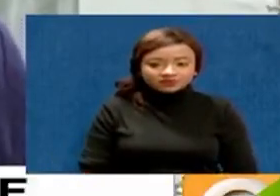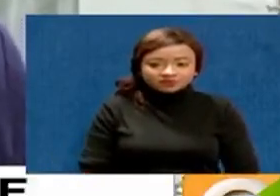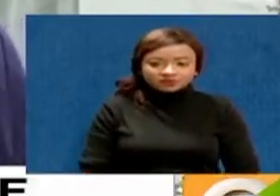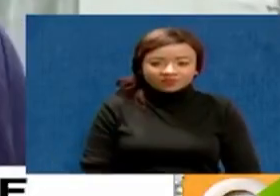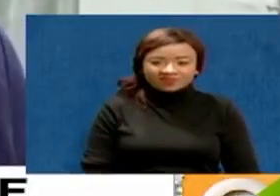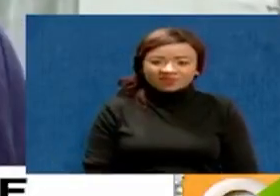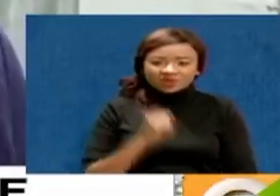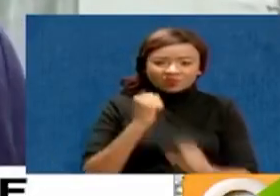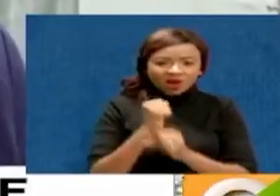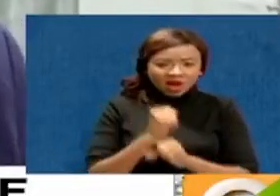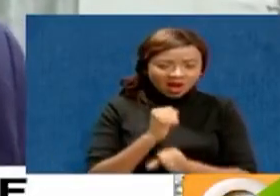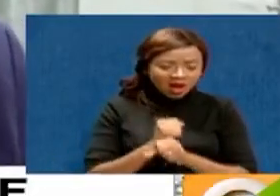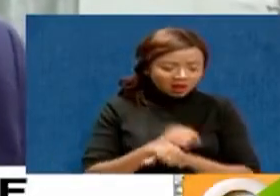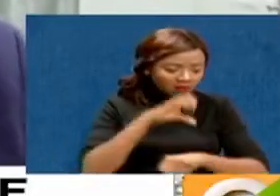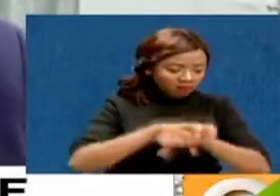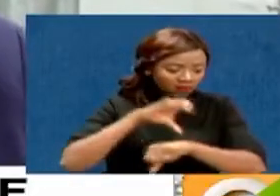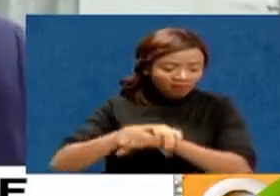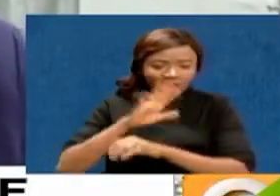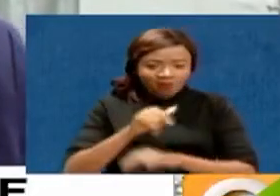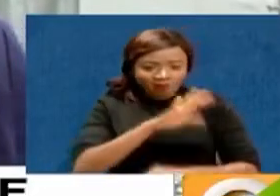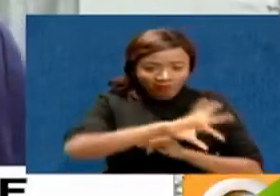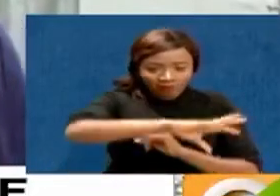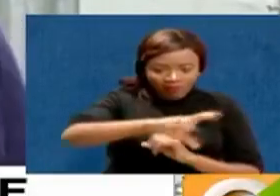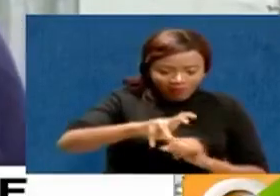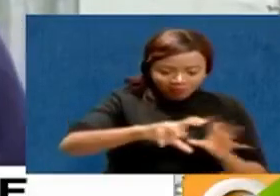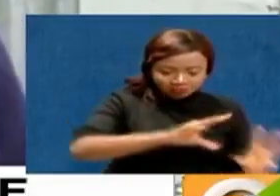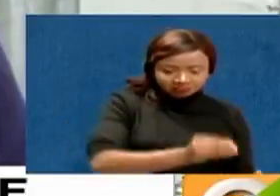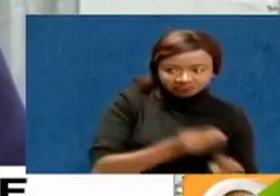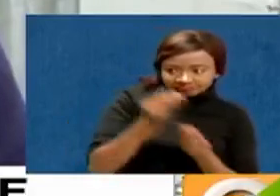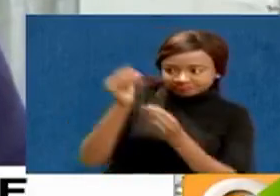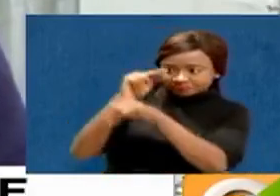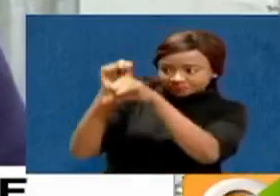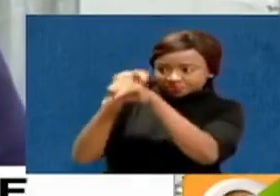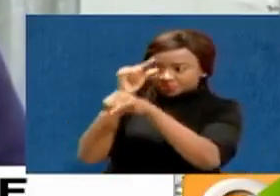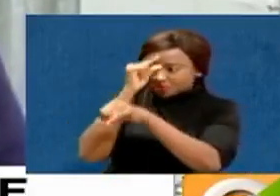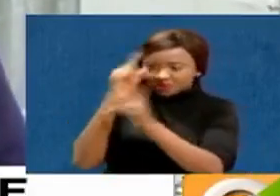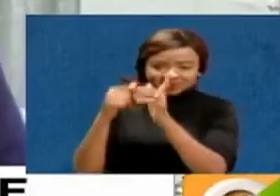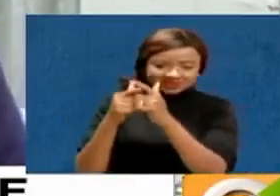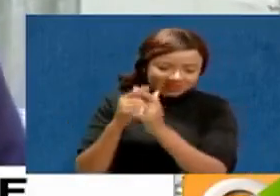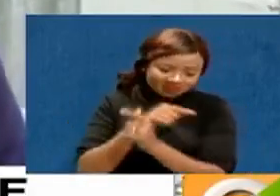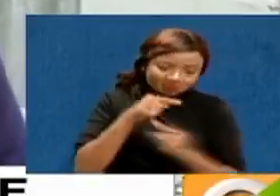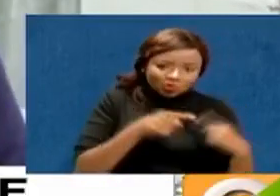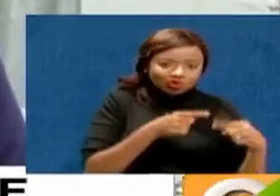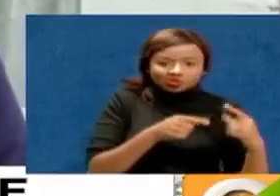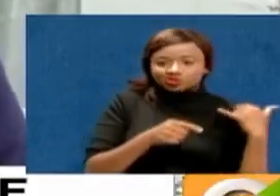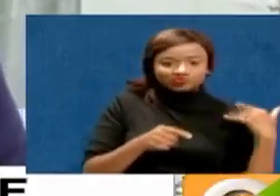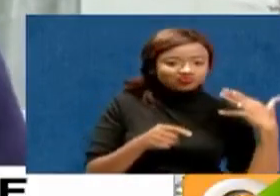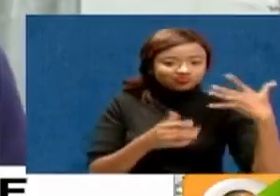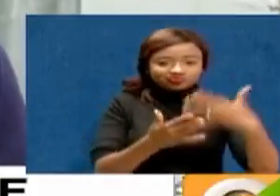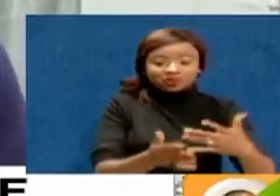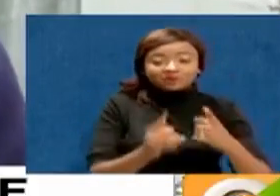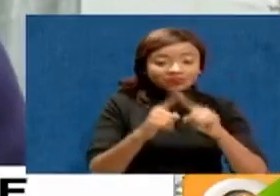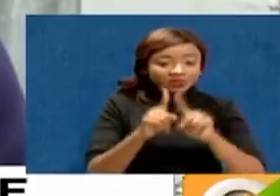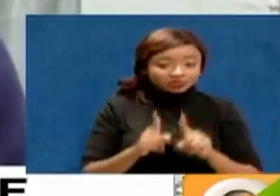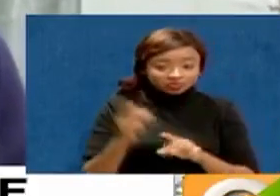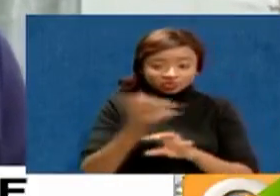kazi mingi itachukuliwa kutoka kwa counties ili ende kwa national government, itakaa vile vile imekuwa tukifanya. Na